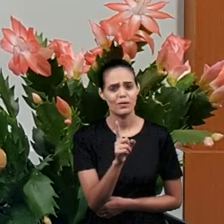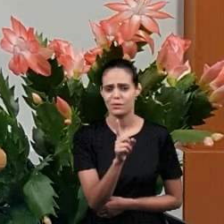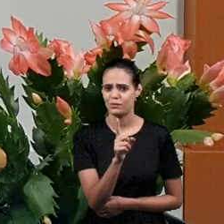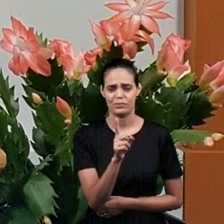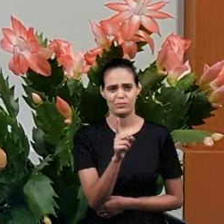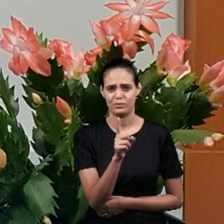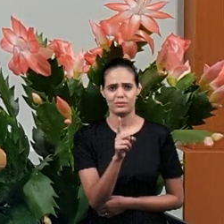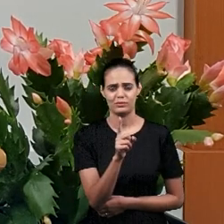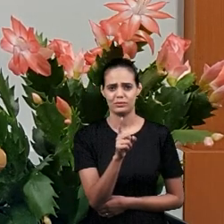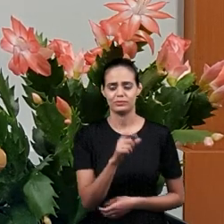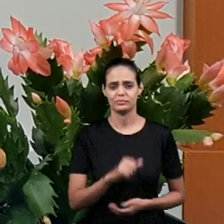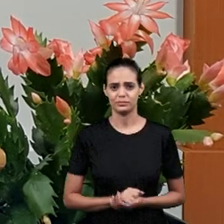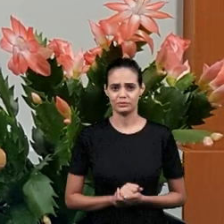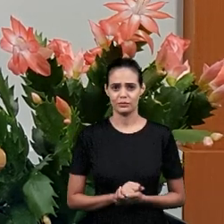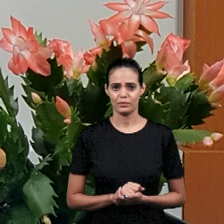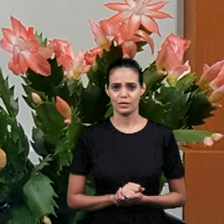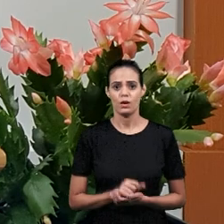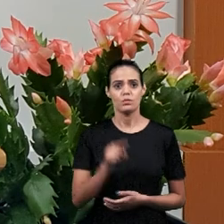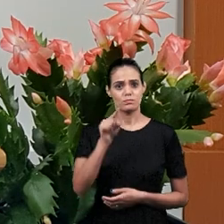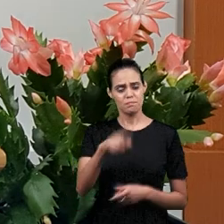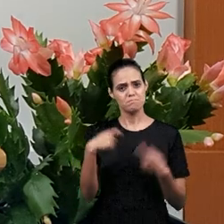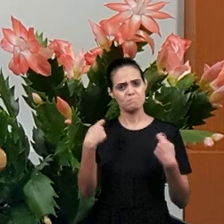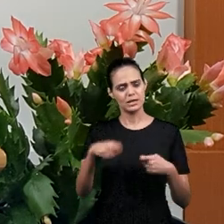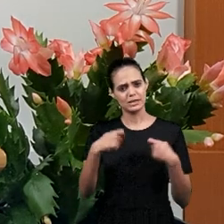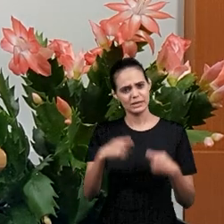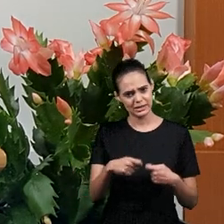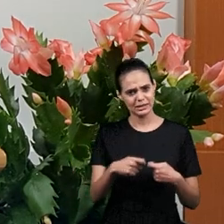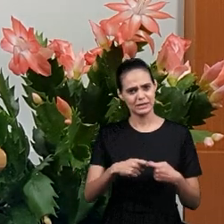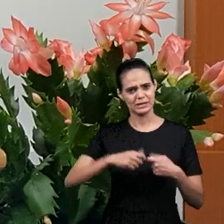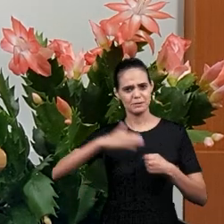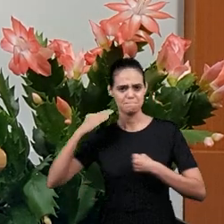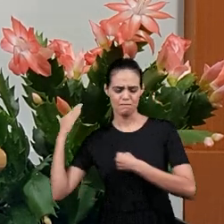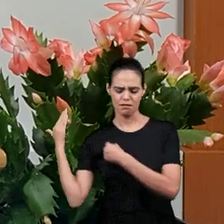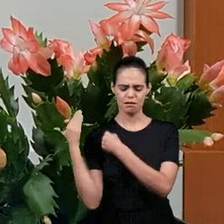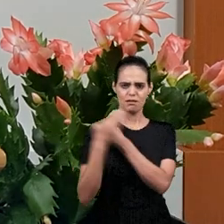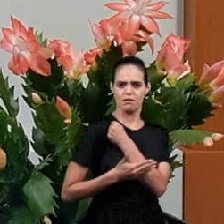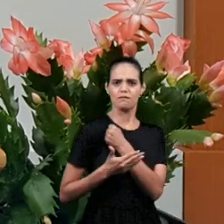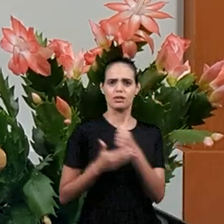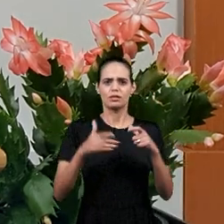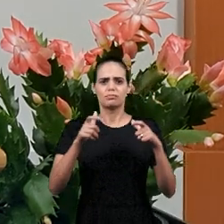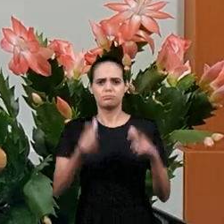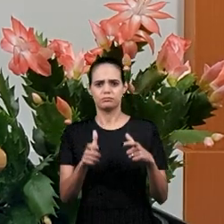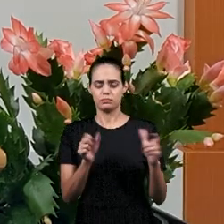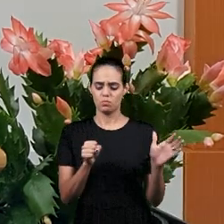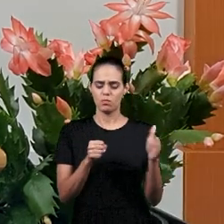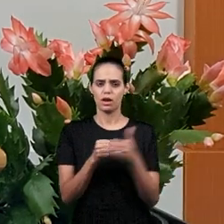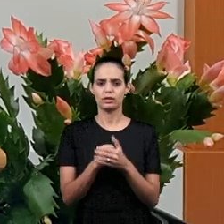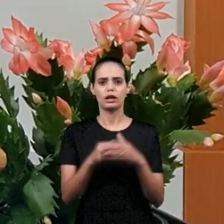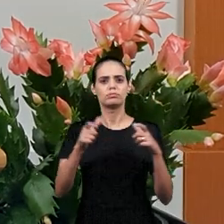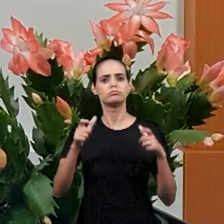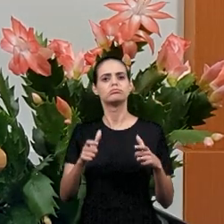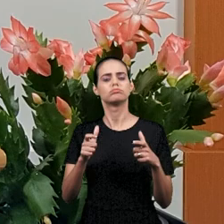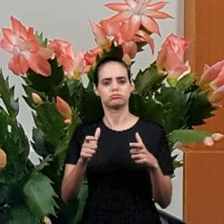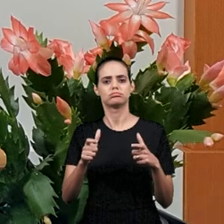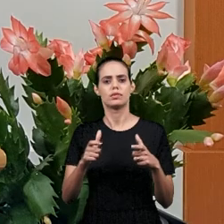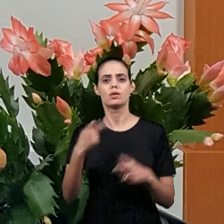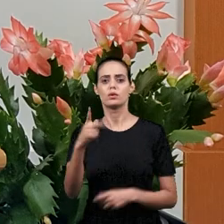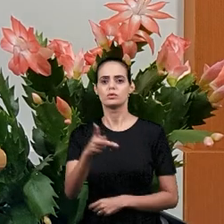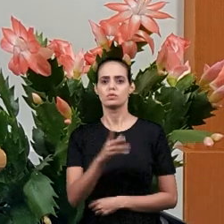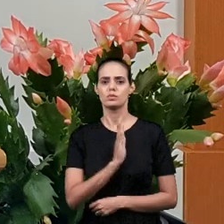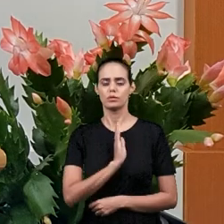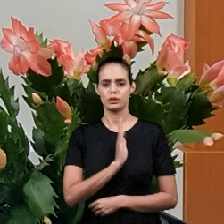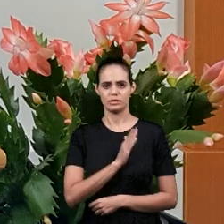dépendants soyez dépendants du champ et de la nourriture. Ainsi, mes frères et sœurs, nous allons revenir